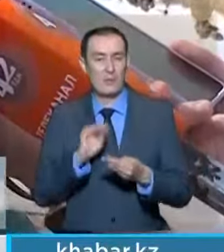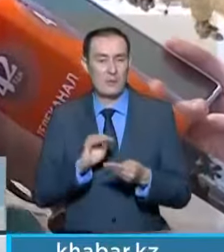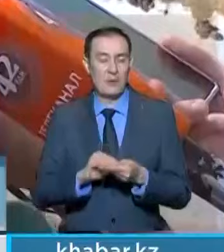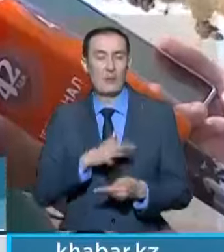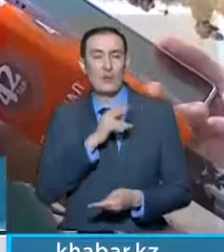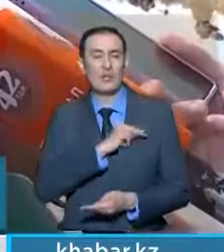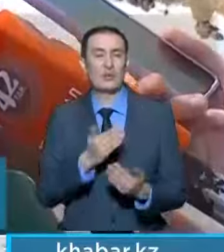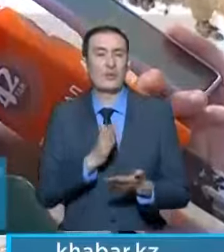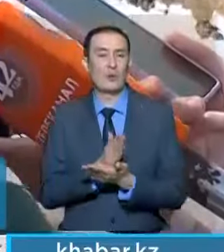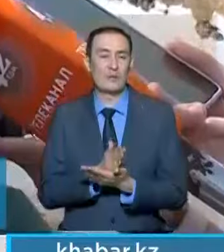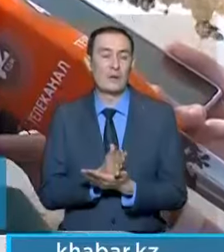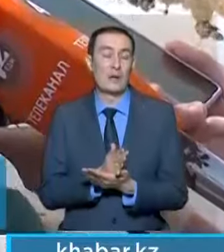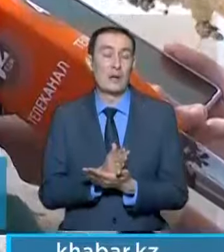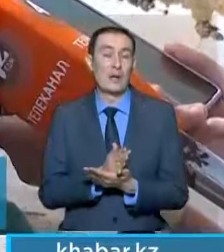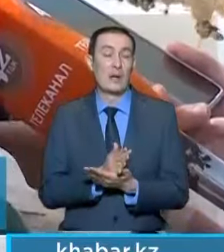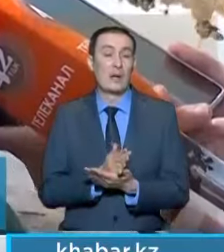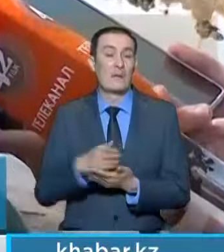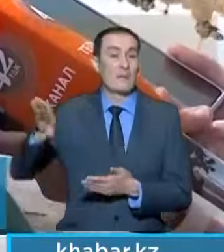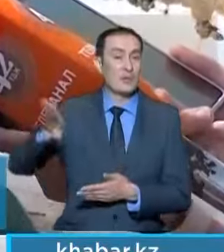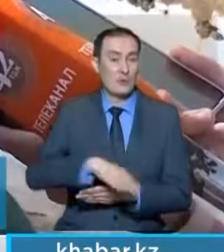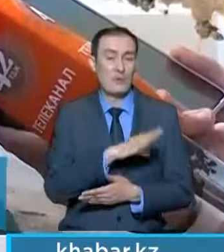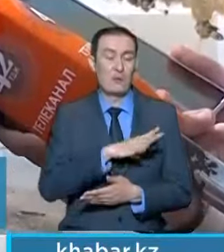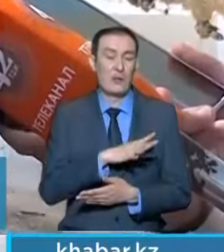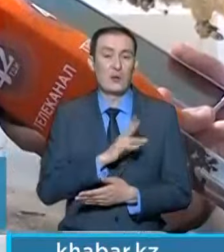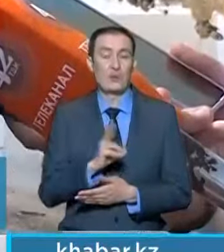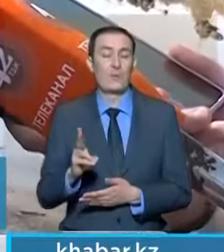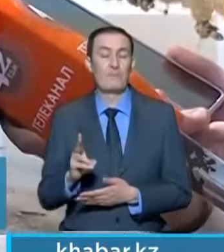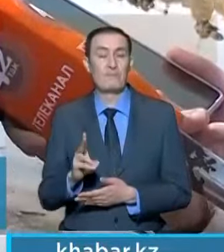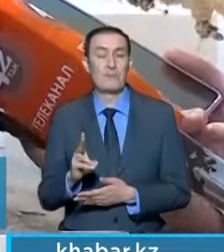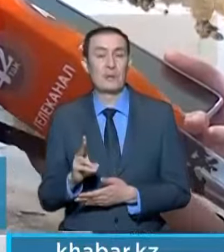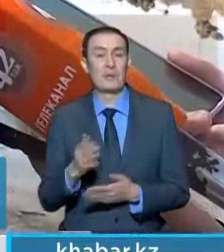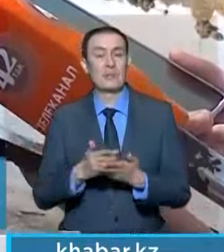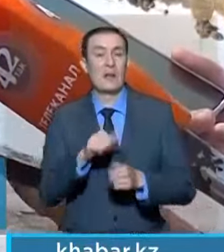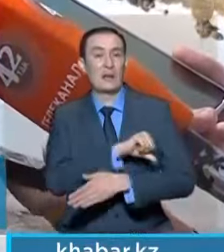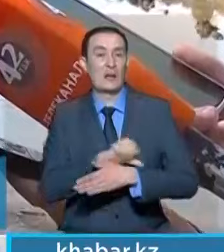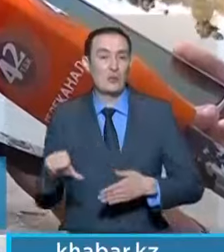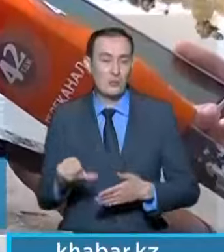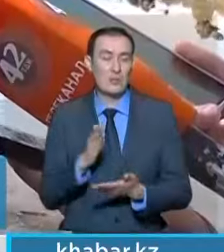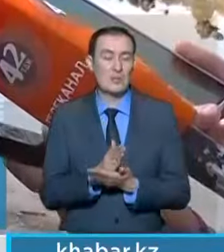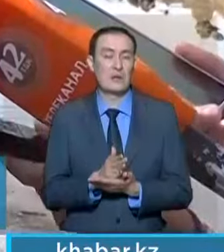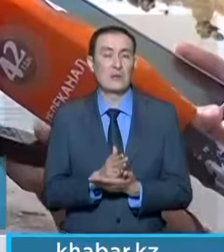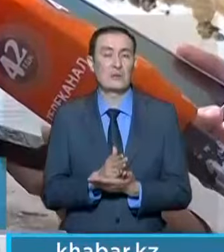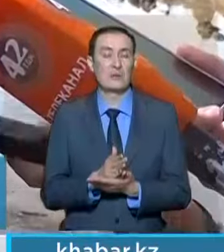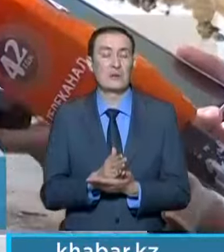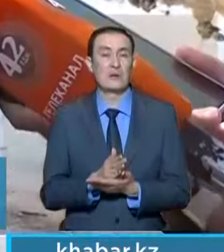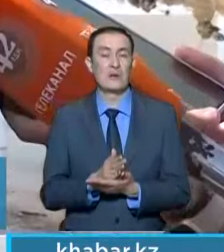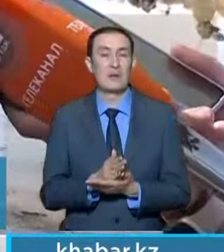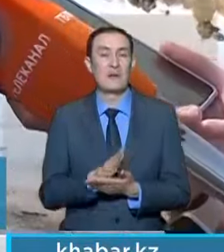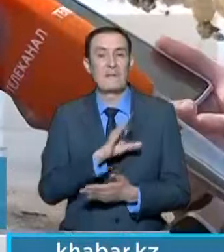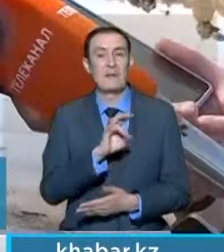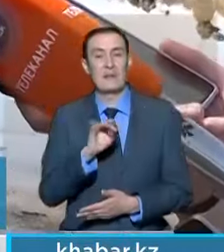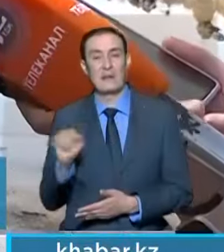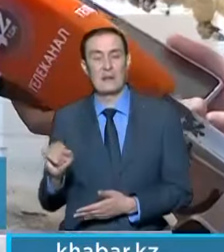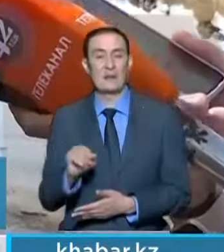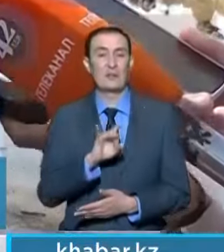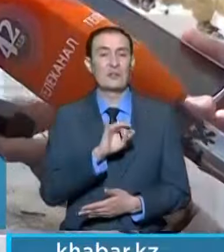дачи, которые находятся на высоких отметках, многие из них. Есть, которые на краю находятся, это несколько дачных сообществ, это Венера и